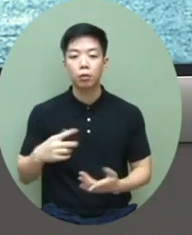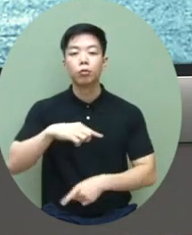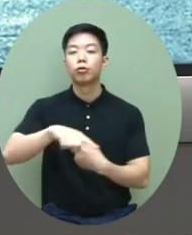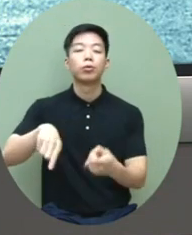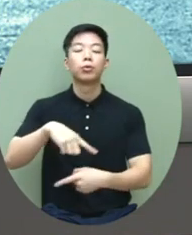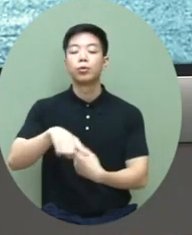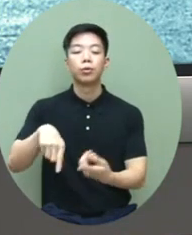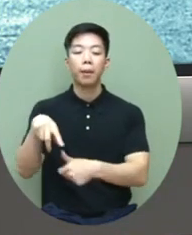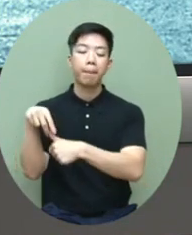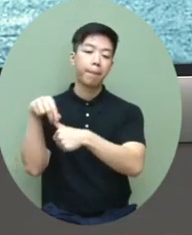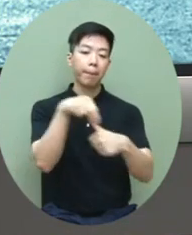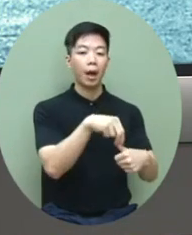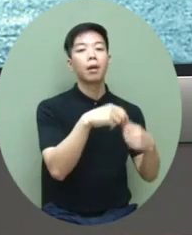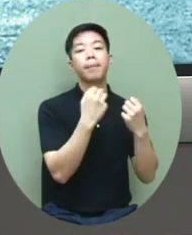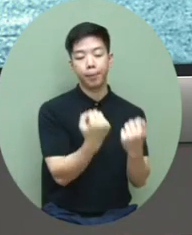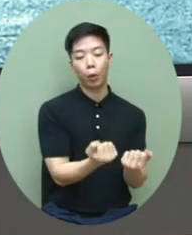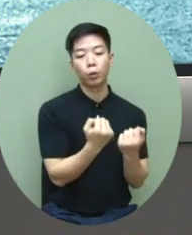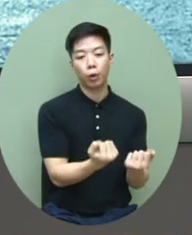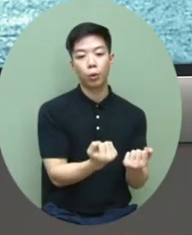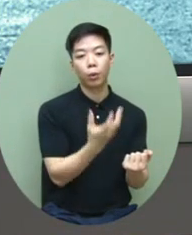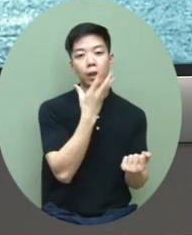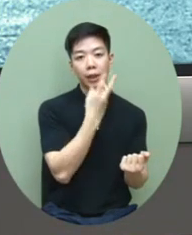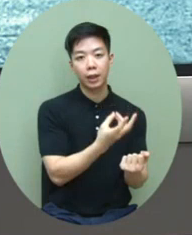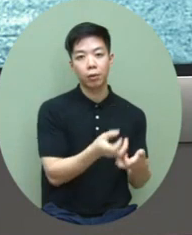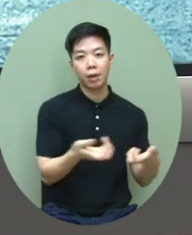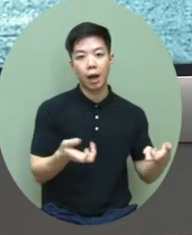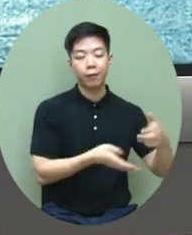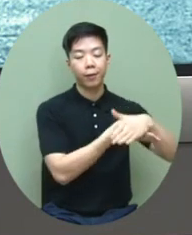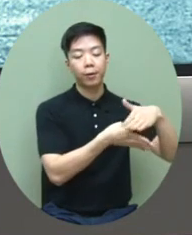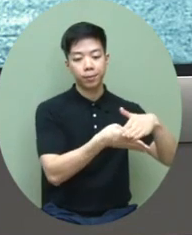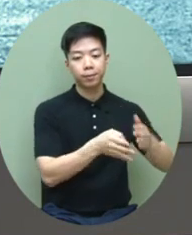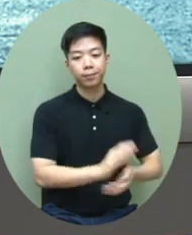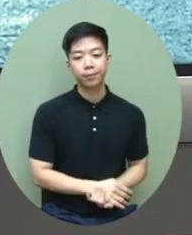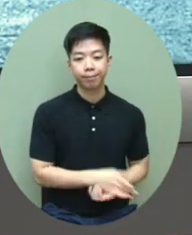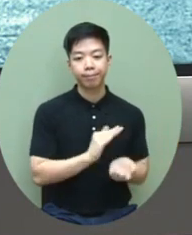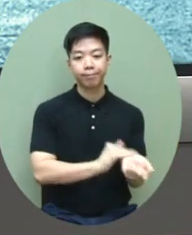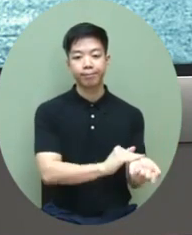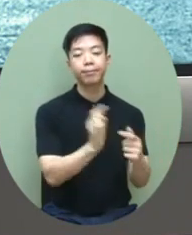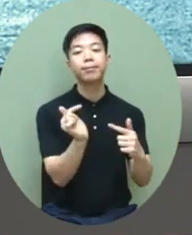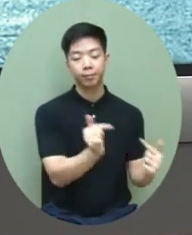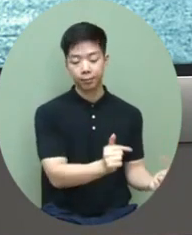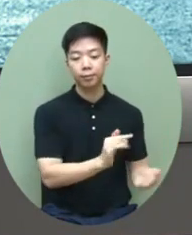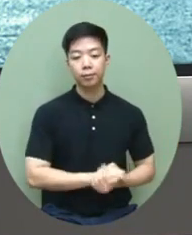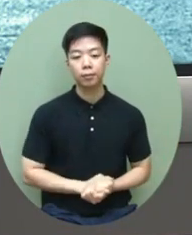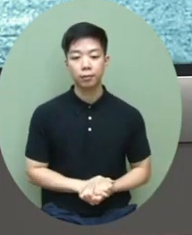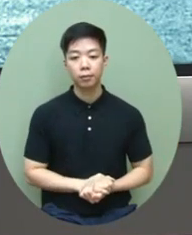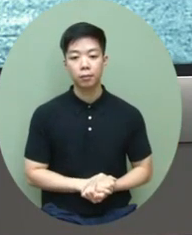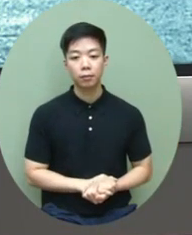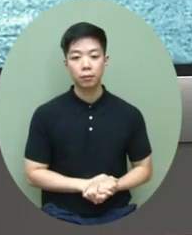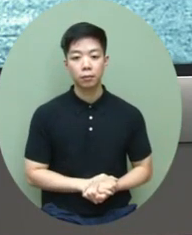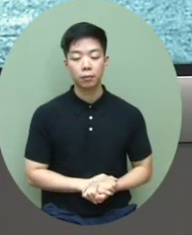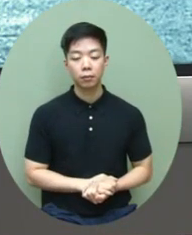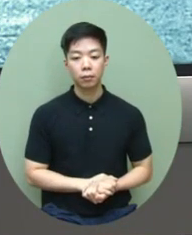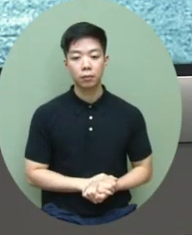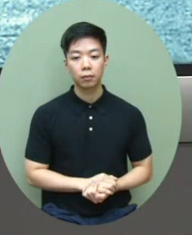我哋普通科嘅即係隔離病房嘅兒童隔離病房繼續接受治療。咁呢個